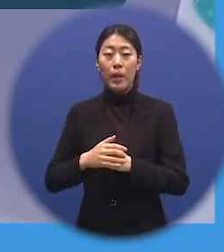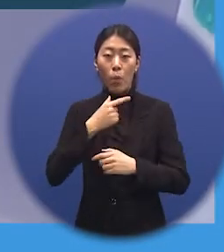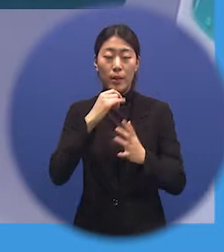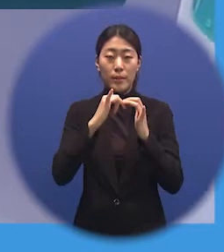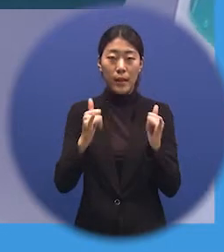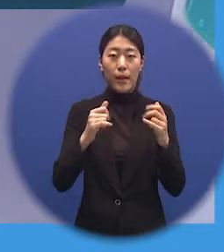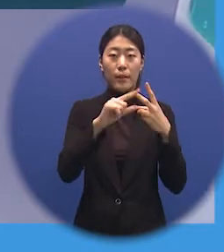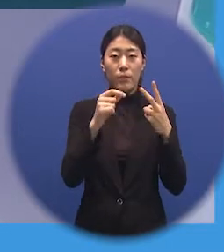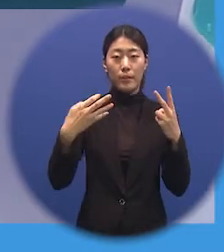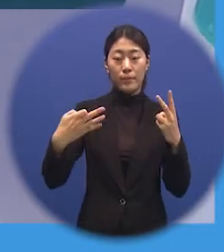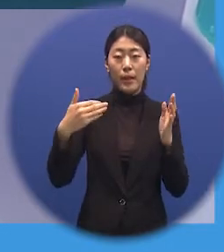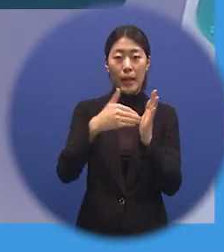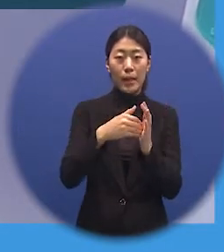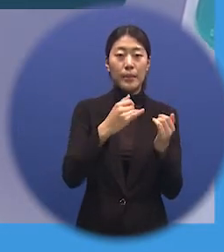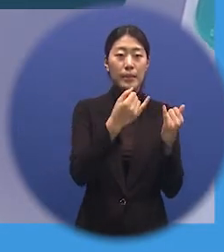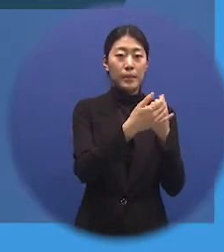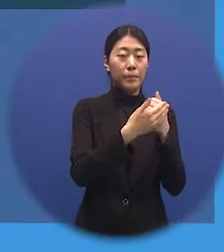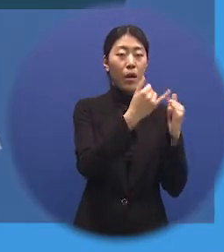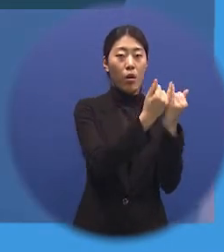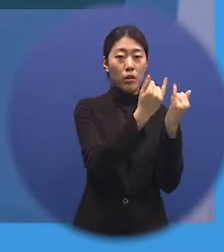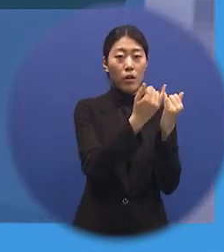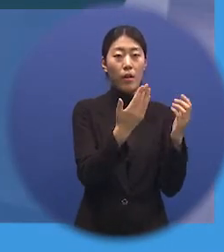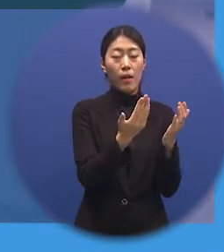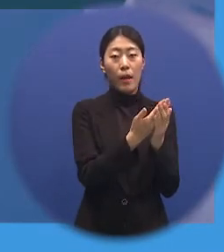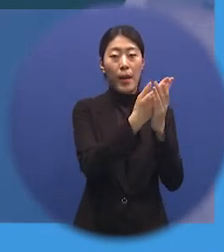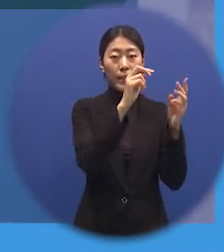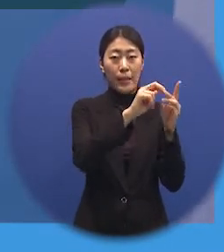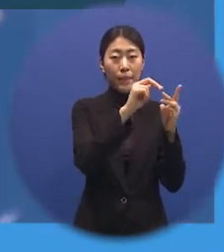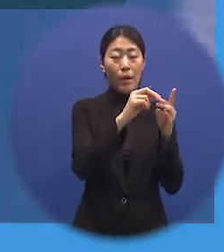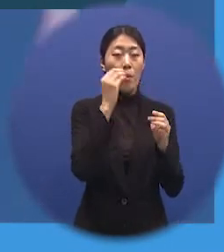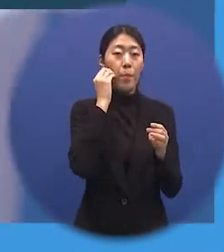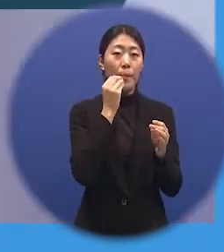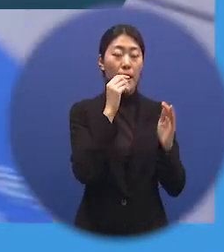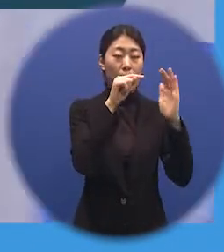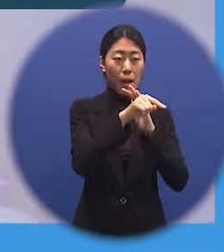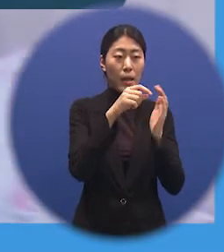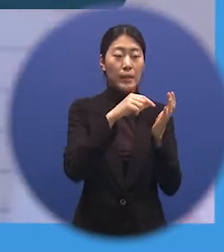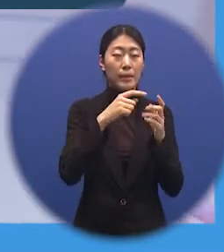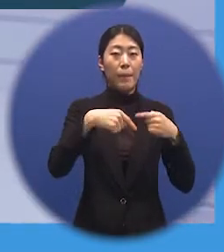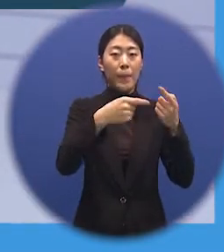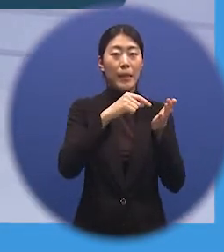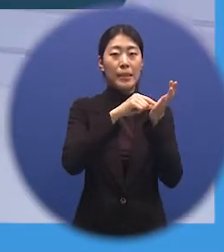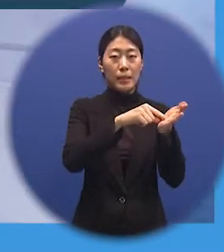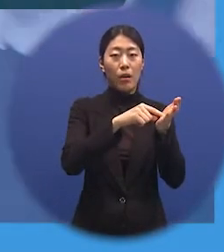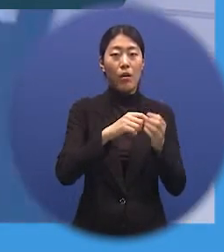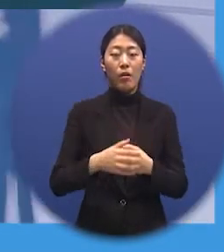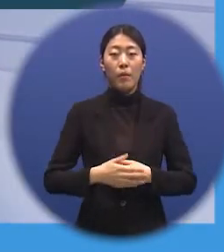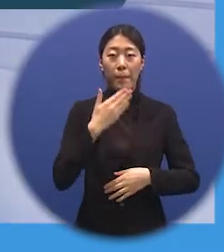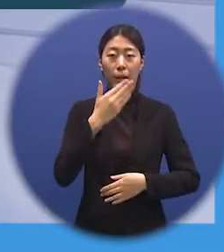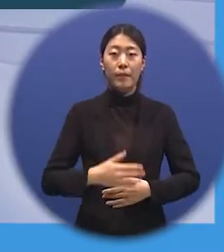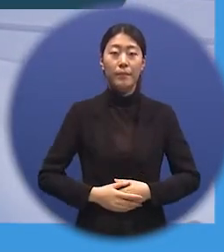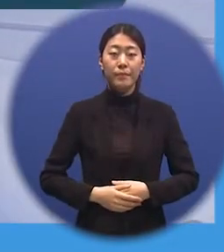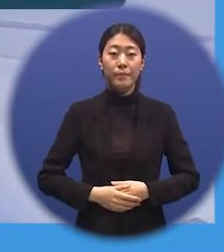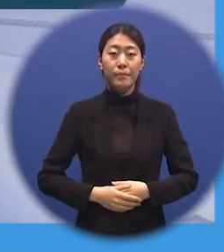오는 14일까지 은평 여성인력개발센터 홈페이지에서 참가 신청서 파일을 작성해 센터로 방문하시거나